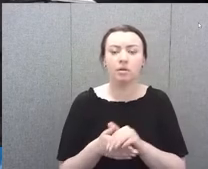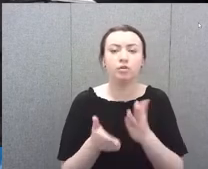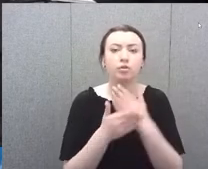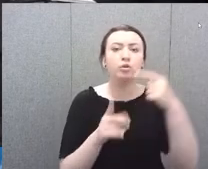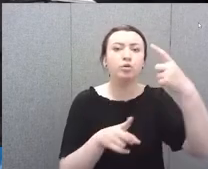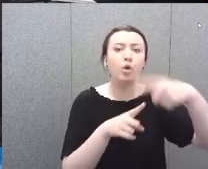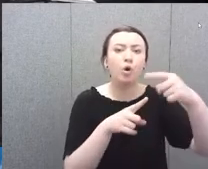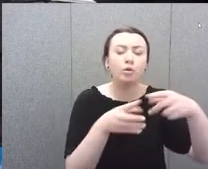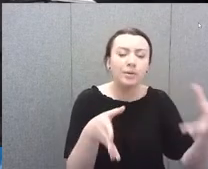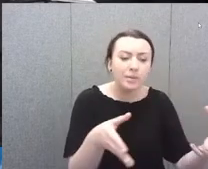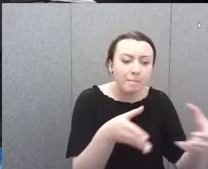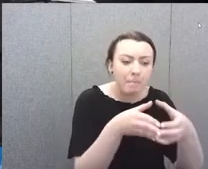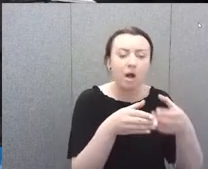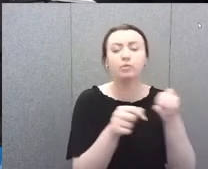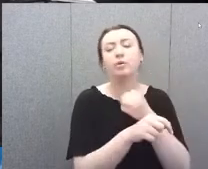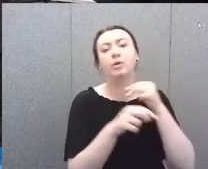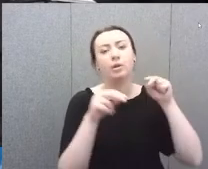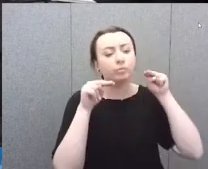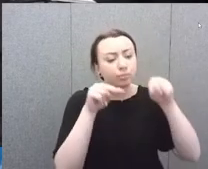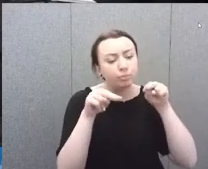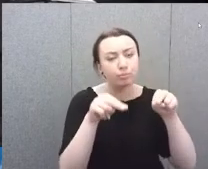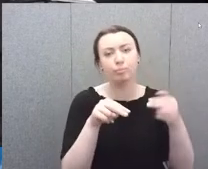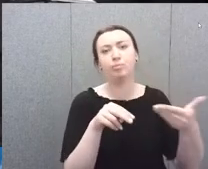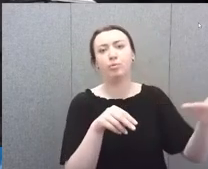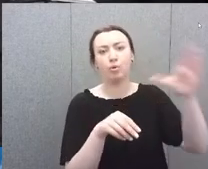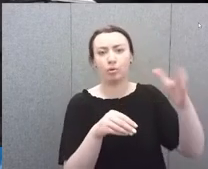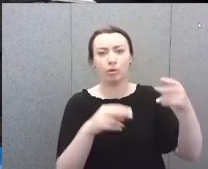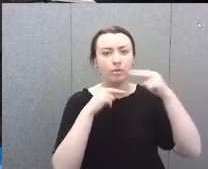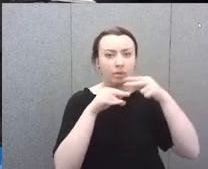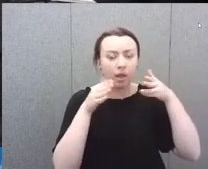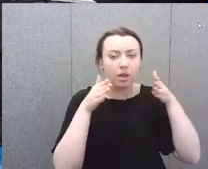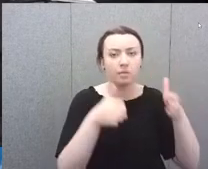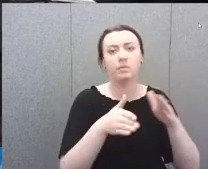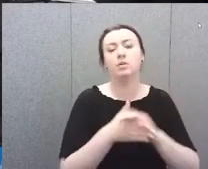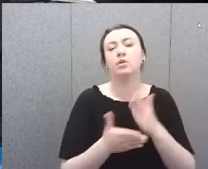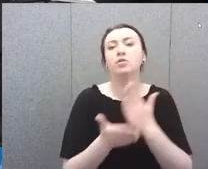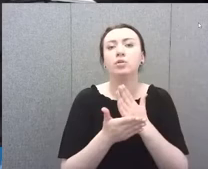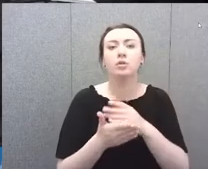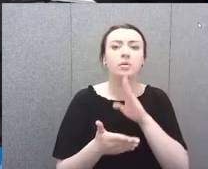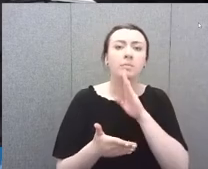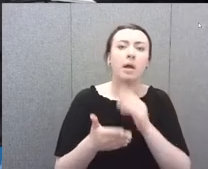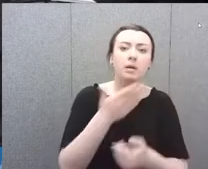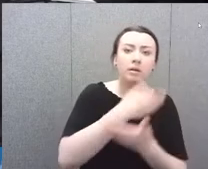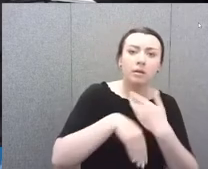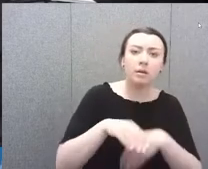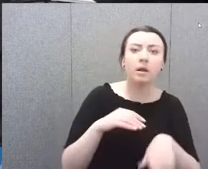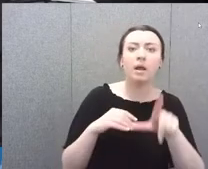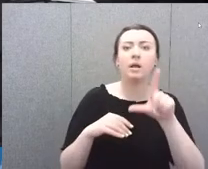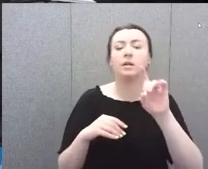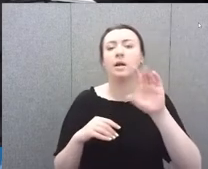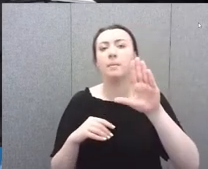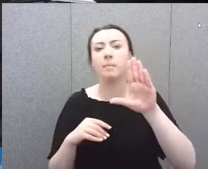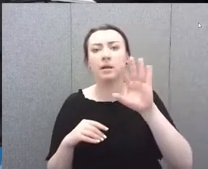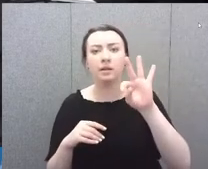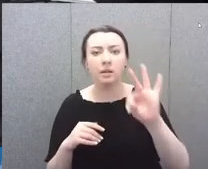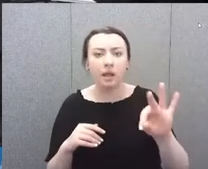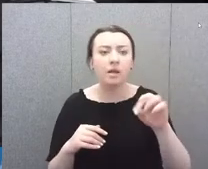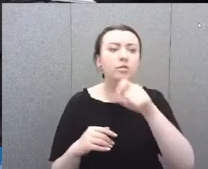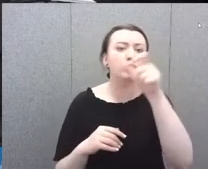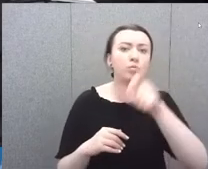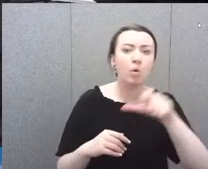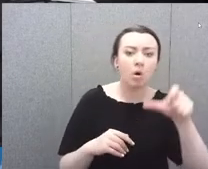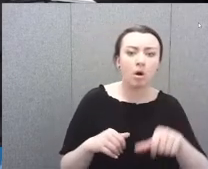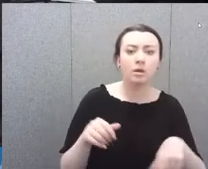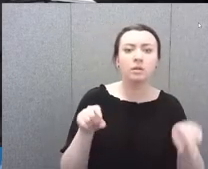меньшинства рома, люди с инвалидностями, беженцы, женщины, которые